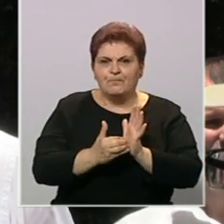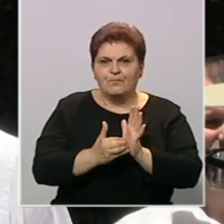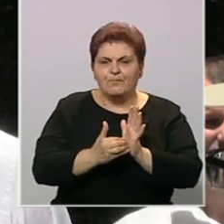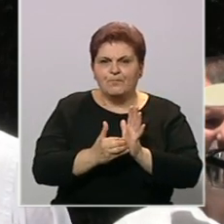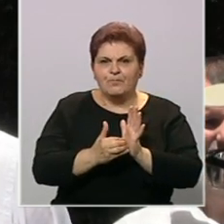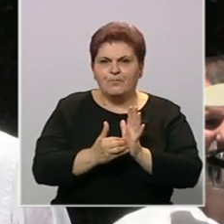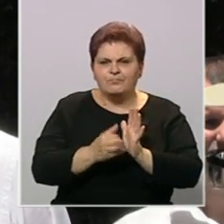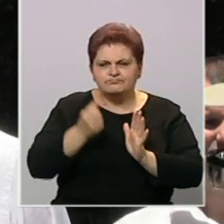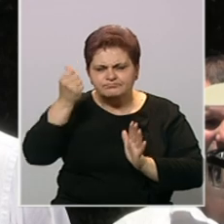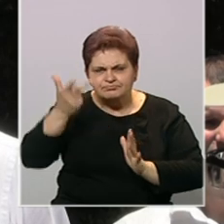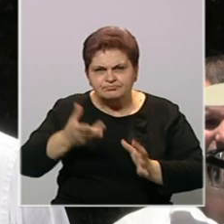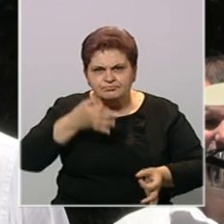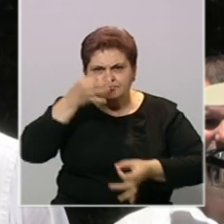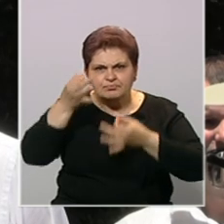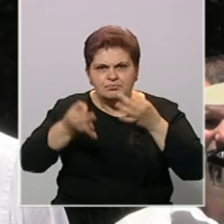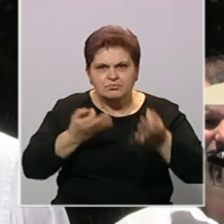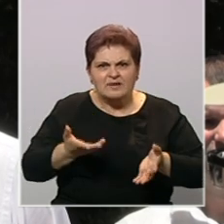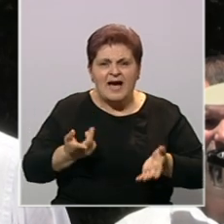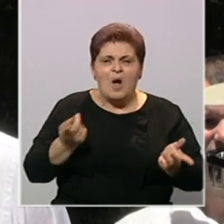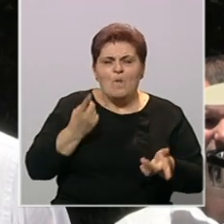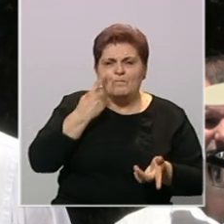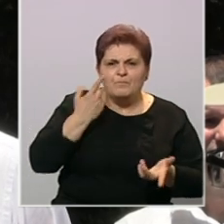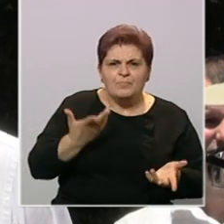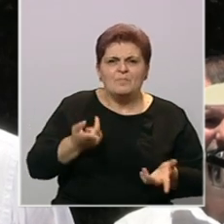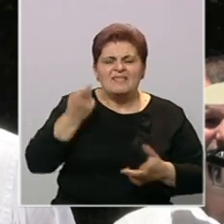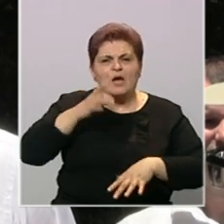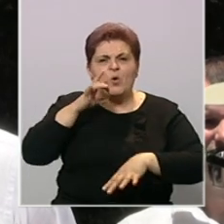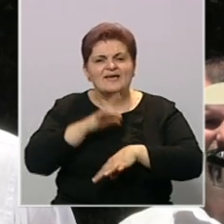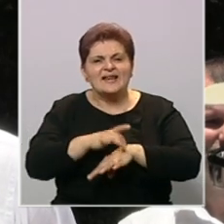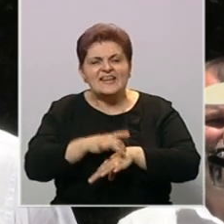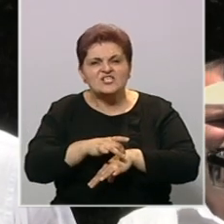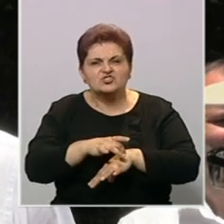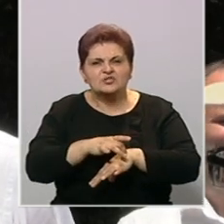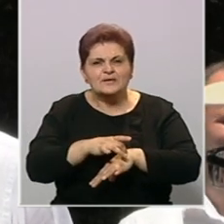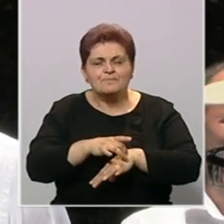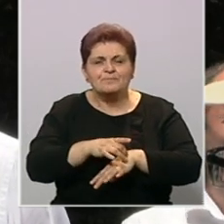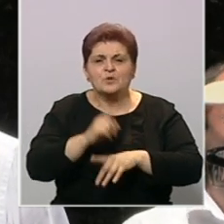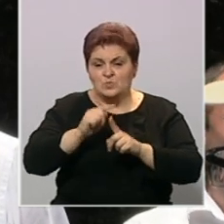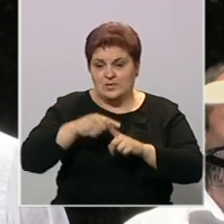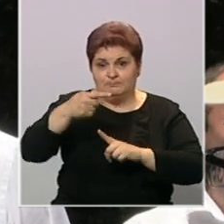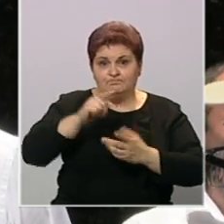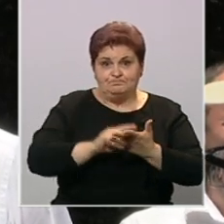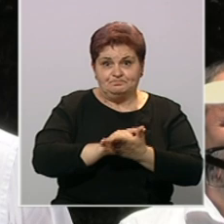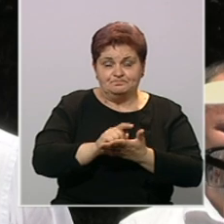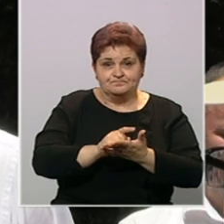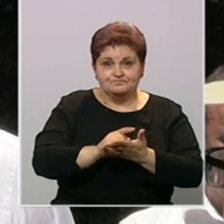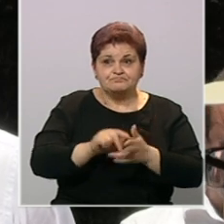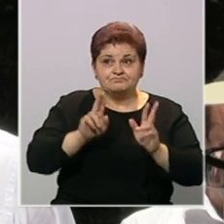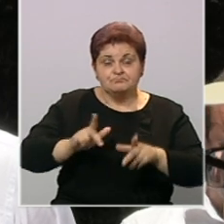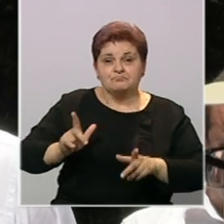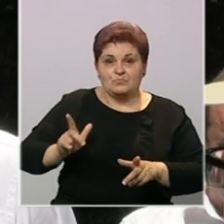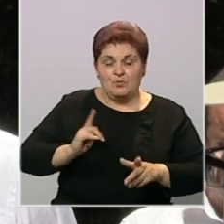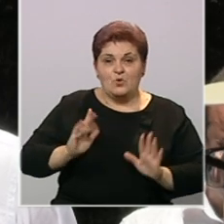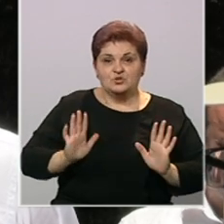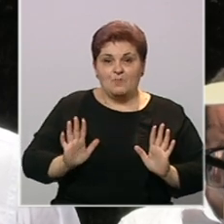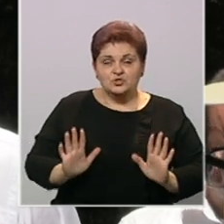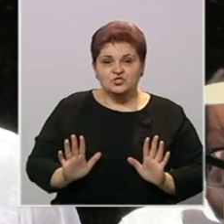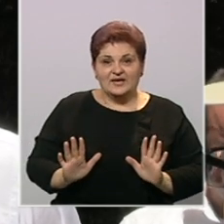neophodnu seriju istraživanja kako eksperimentalnih, tako i kliničkih, tako da u nekom narednom periodu možemo očekivati